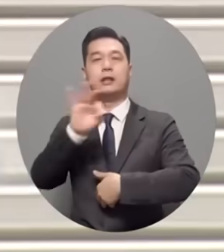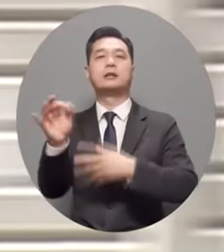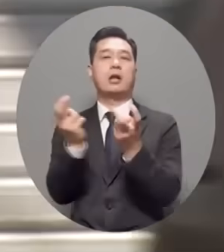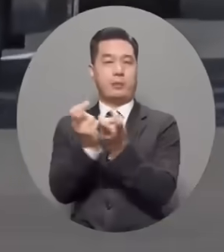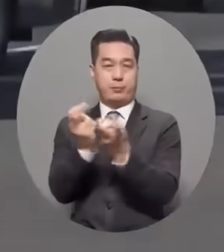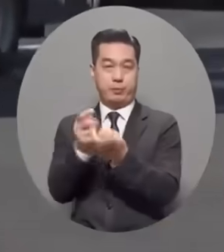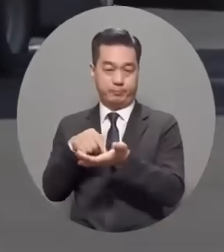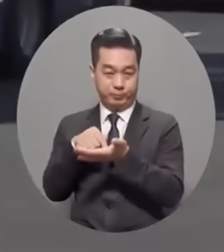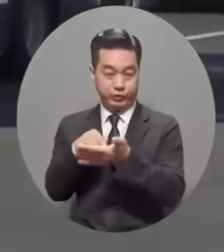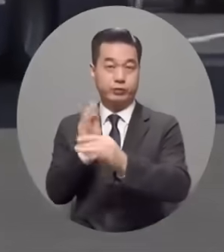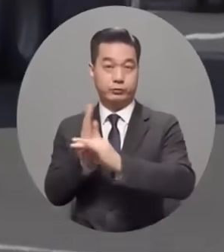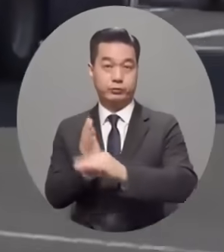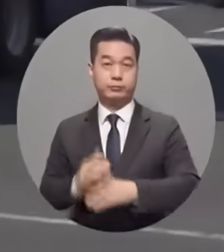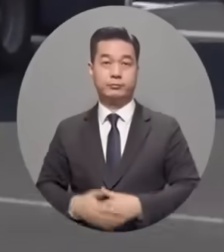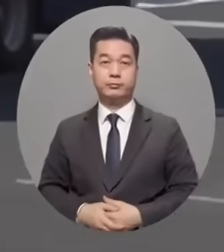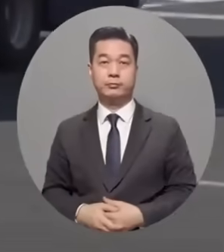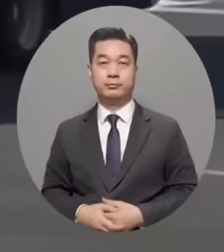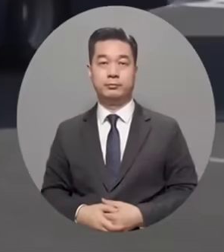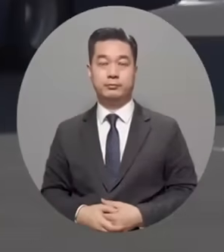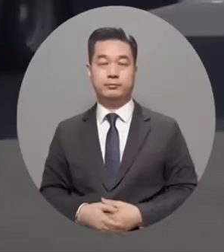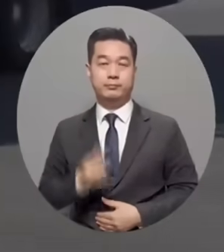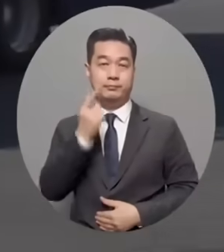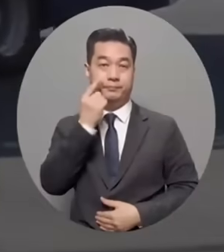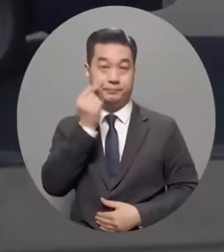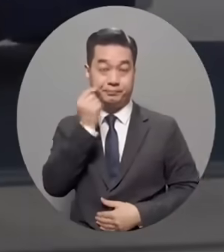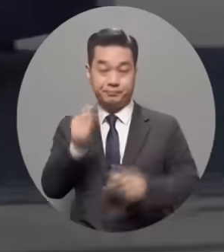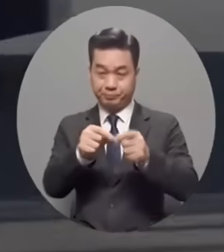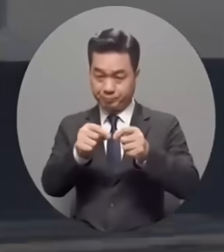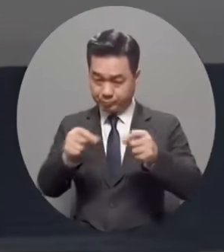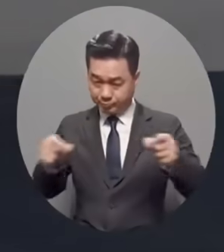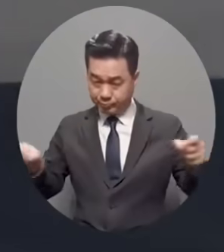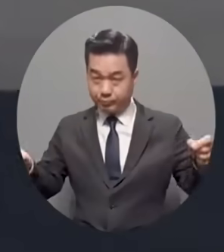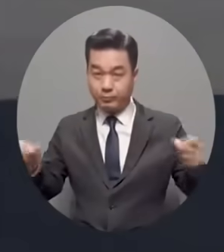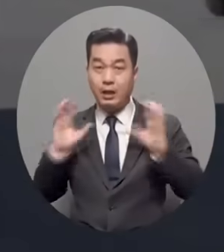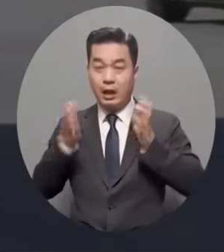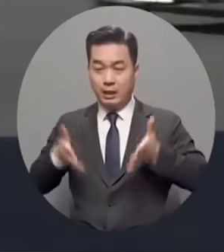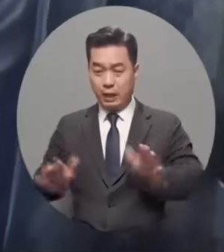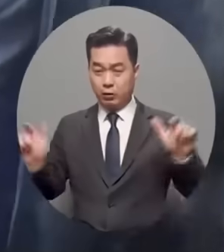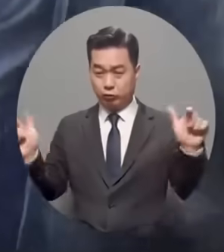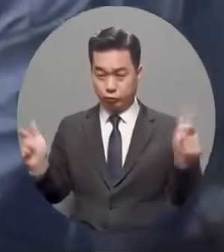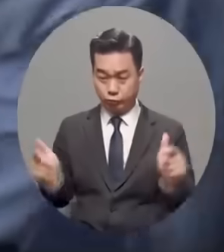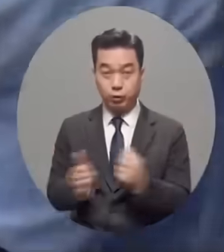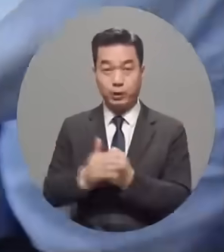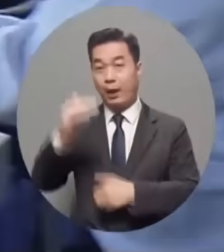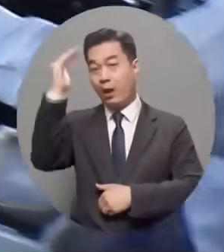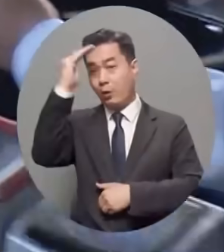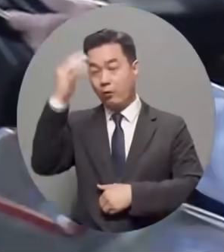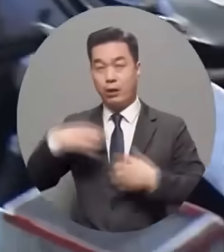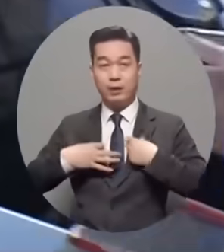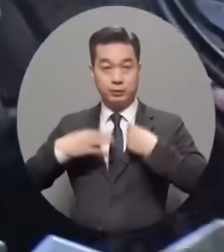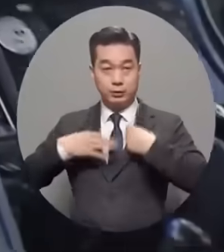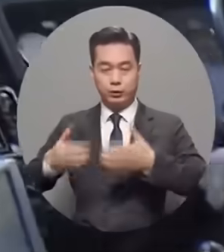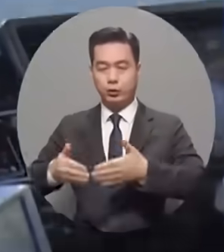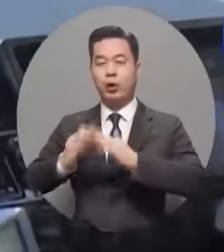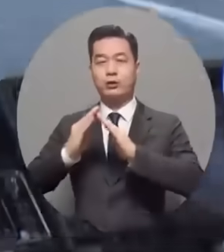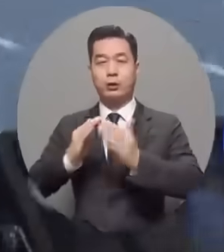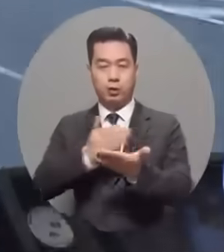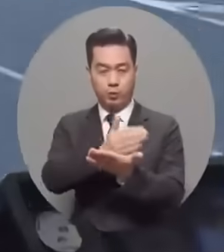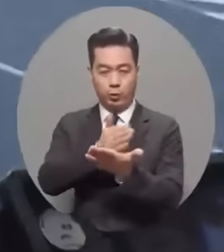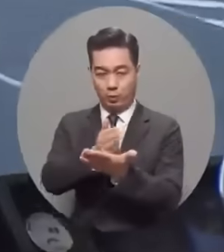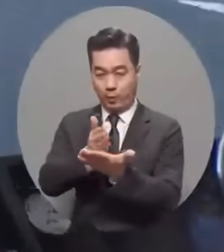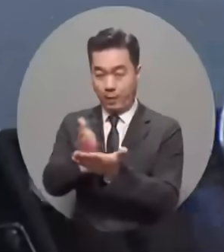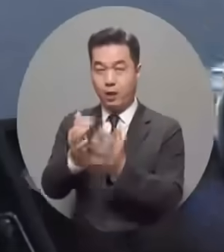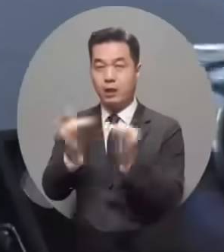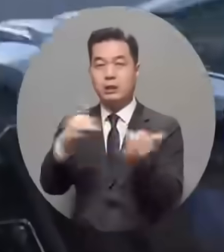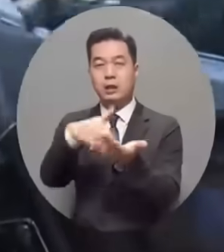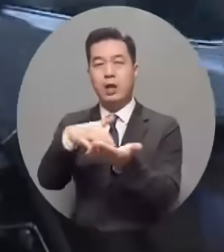추진 중입니다. 일본의 장기화된 저출생 탓에 관광과 의료, 건설 등 모든 분야에서 인력